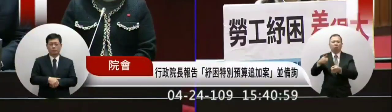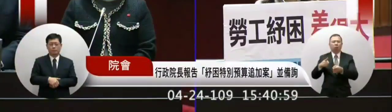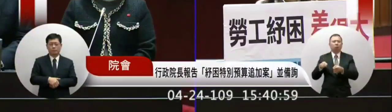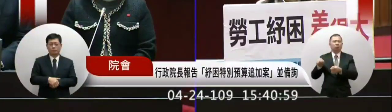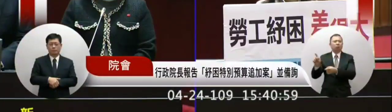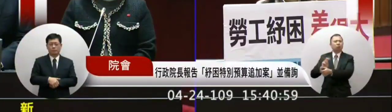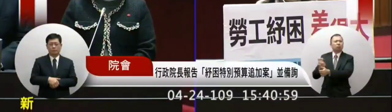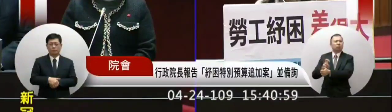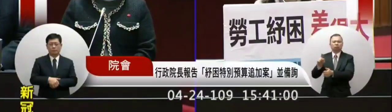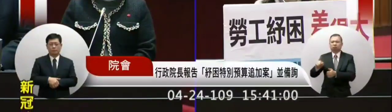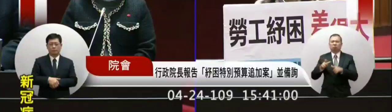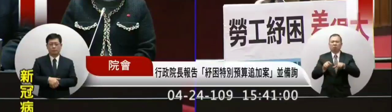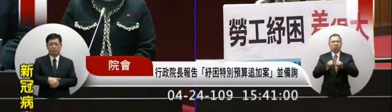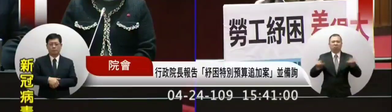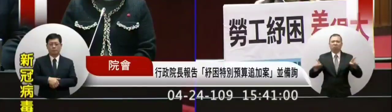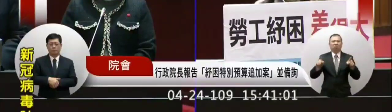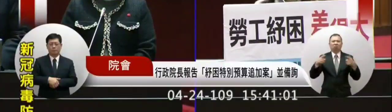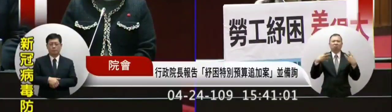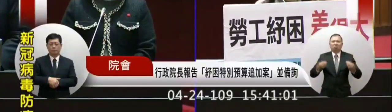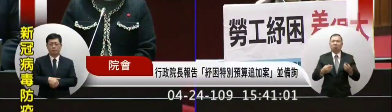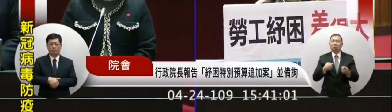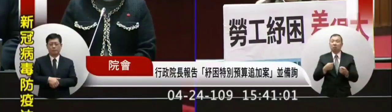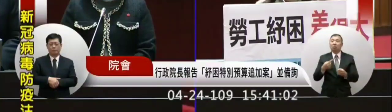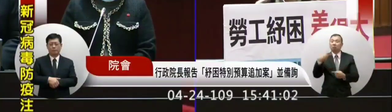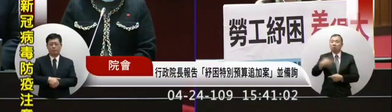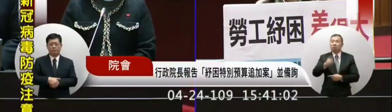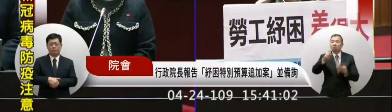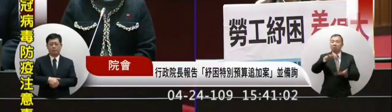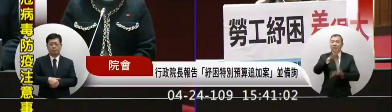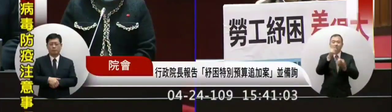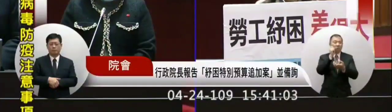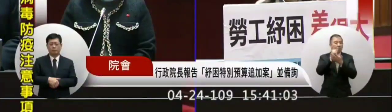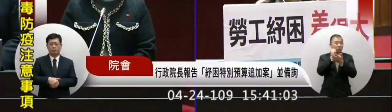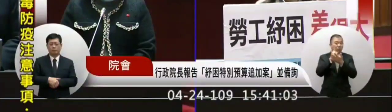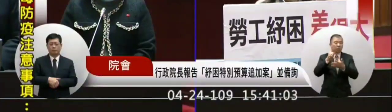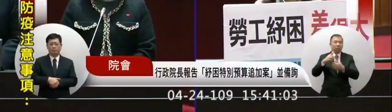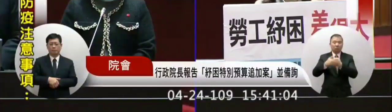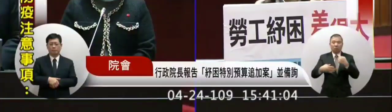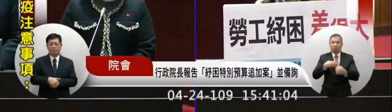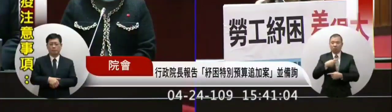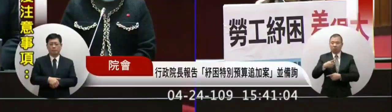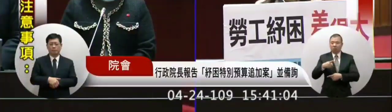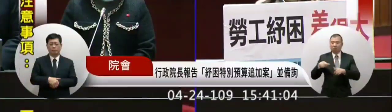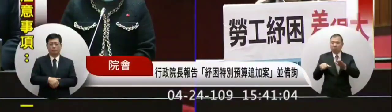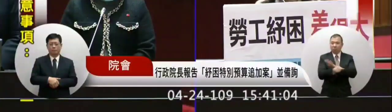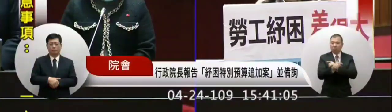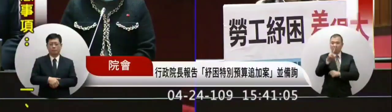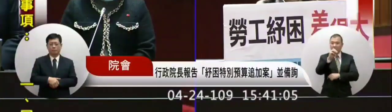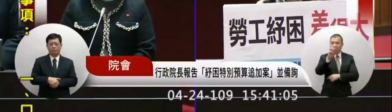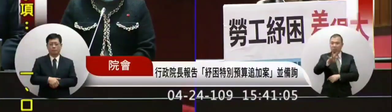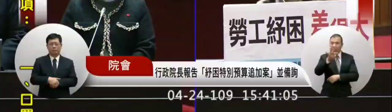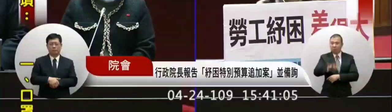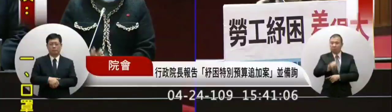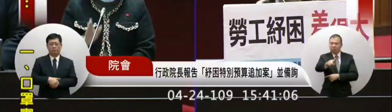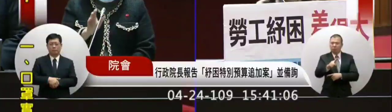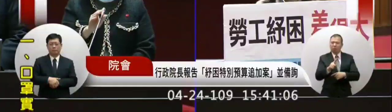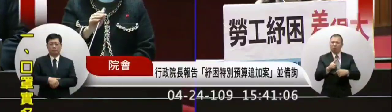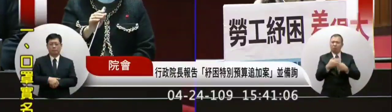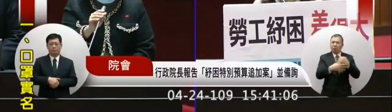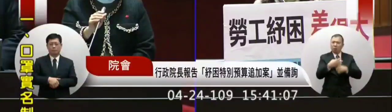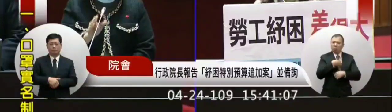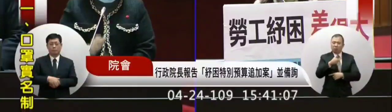个拉24000，我想部长应该也很清楚，职业工会的投保跟收入没有关系